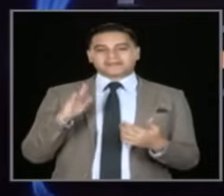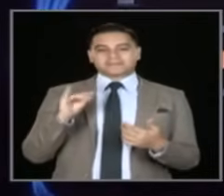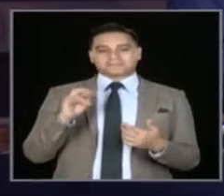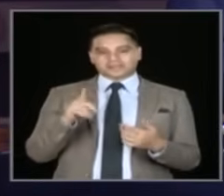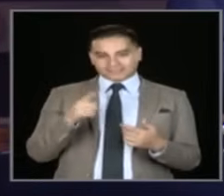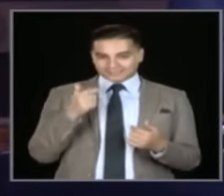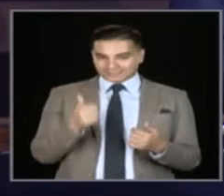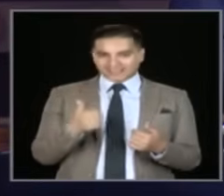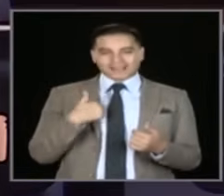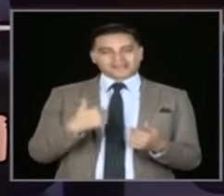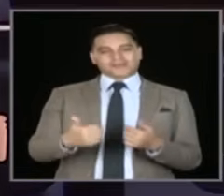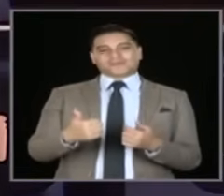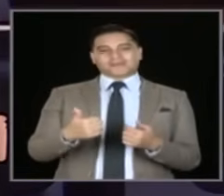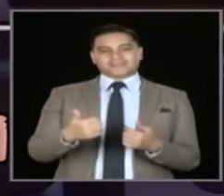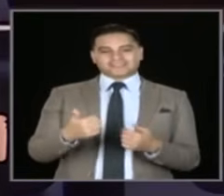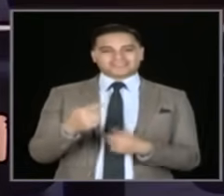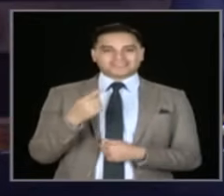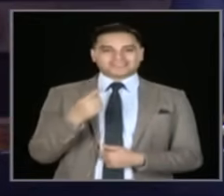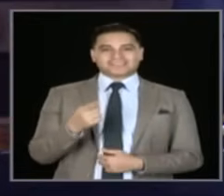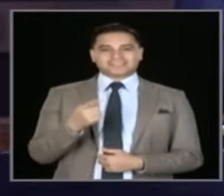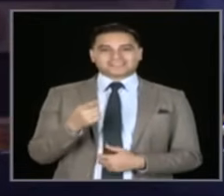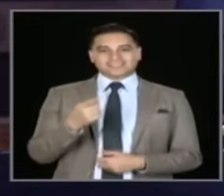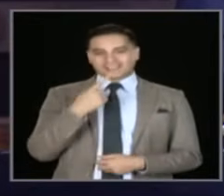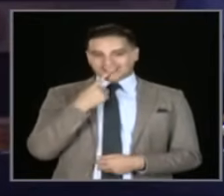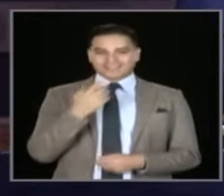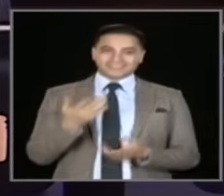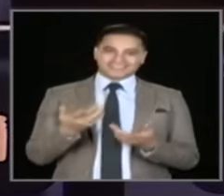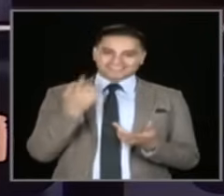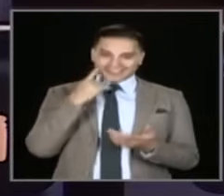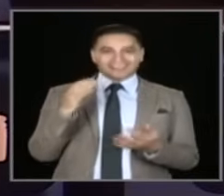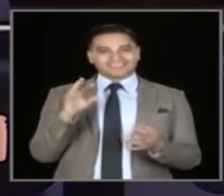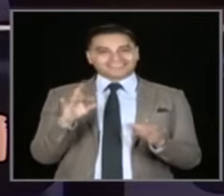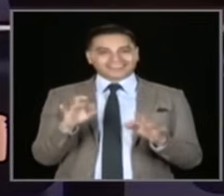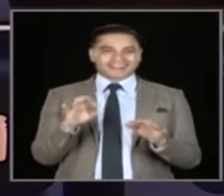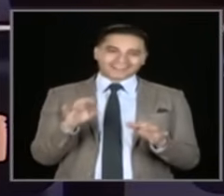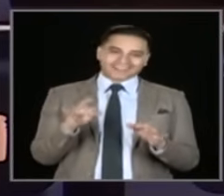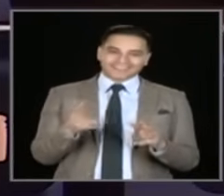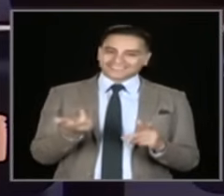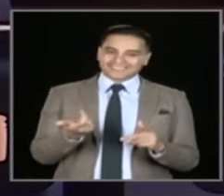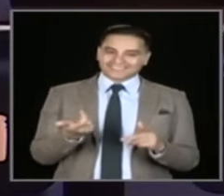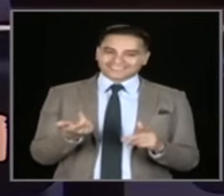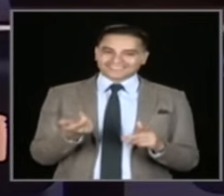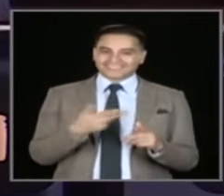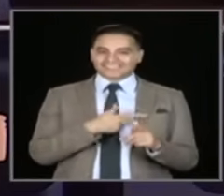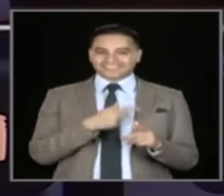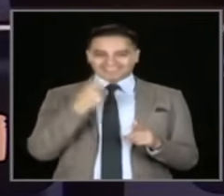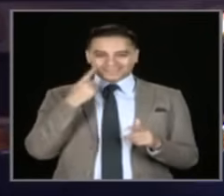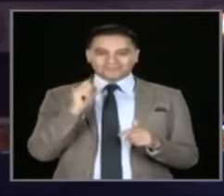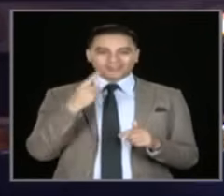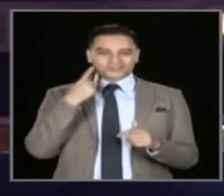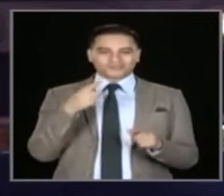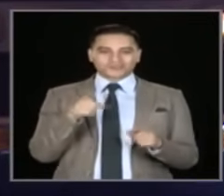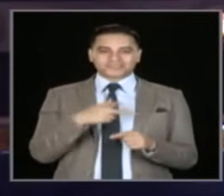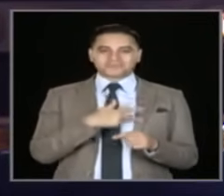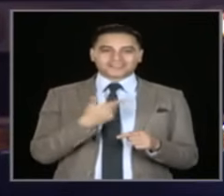زي حضرتك؟ انا كويس. طم طلالم طم صح ولا هي اسمها ايه؟ ايوه قولي